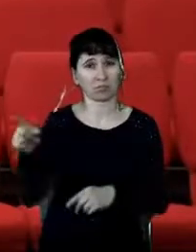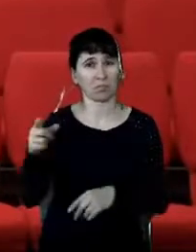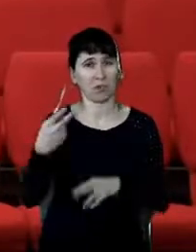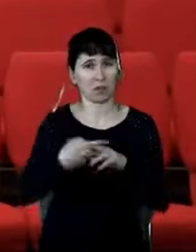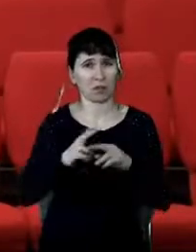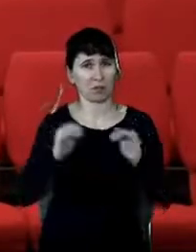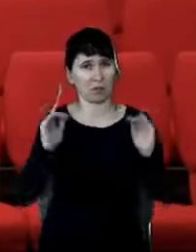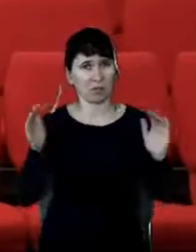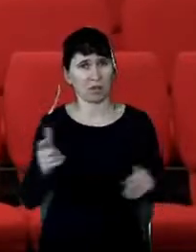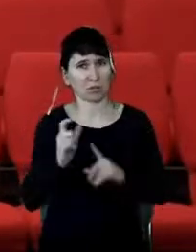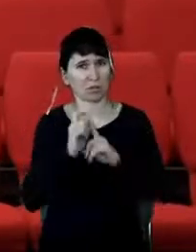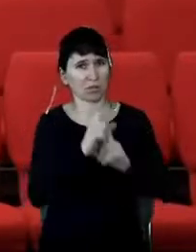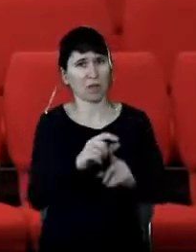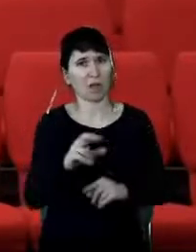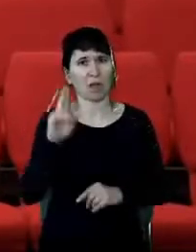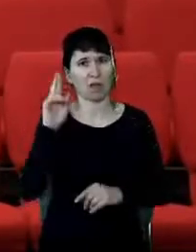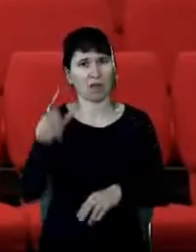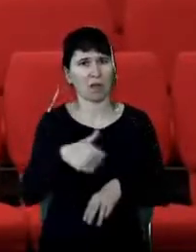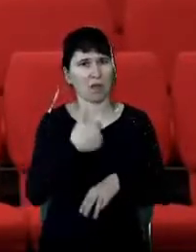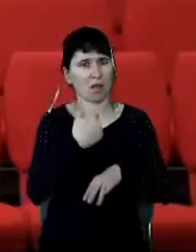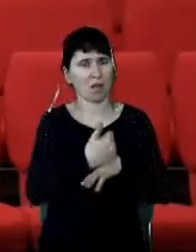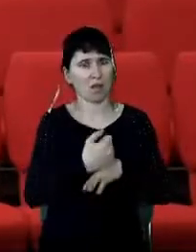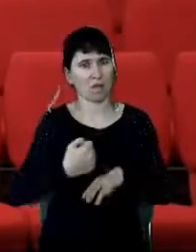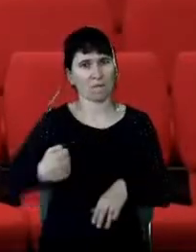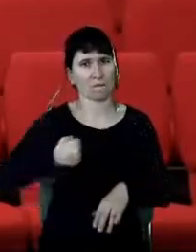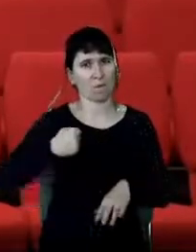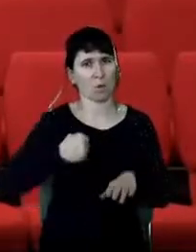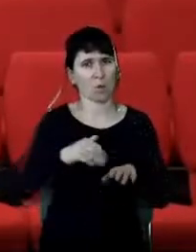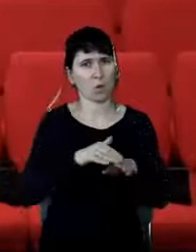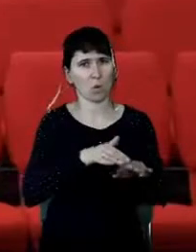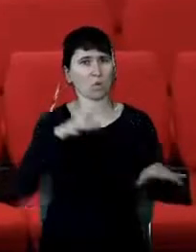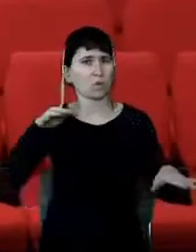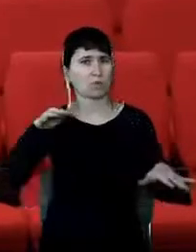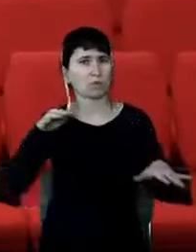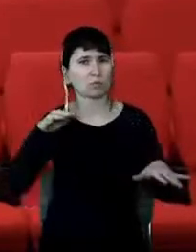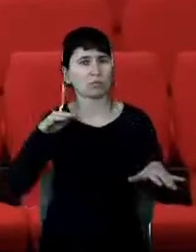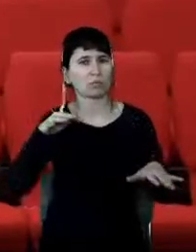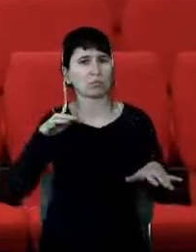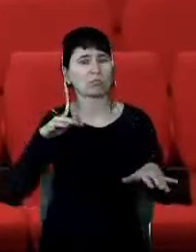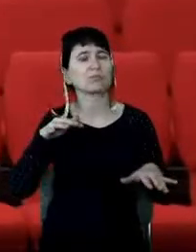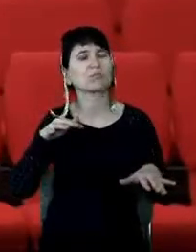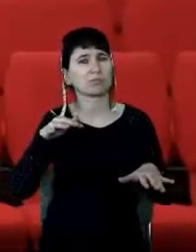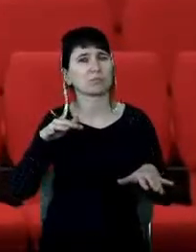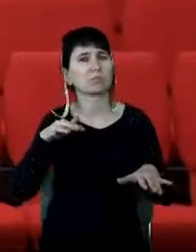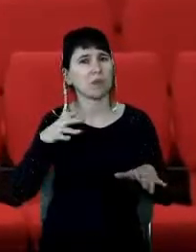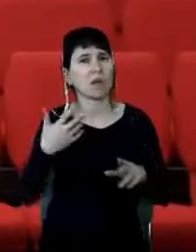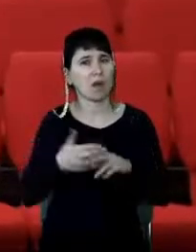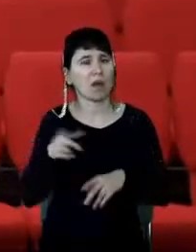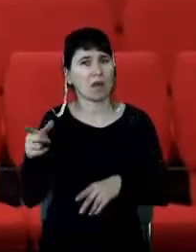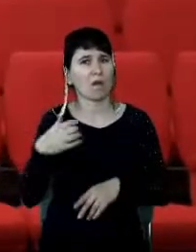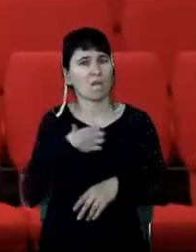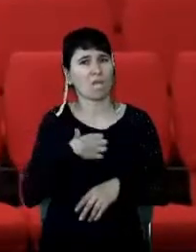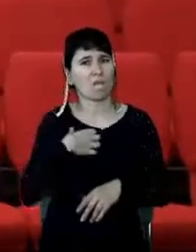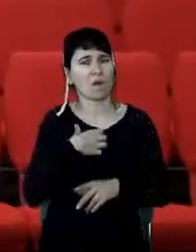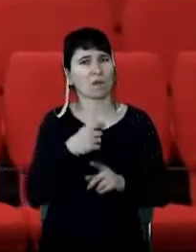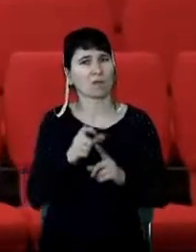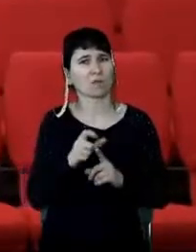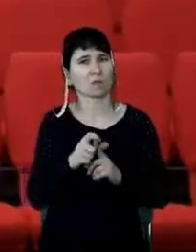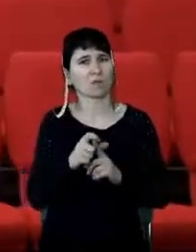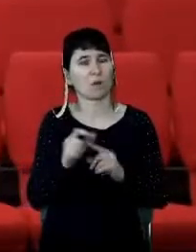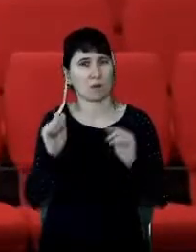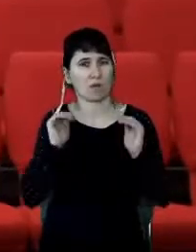головний полководець Господнього війська. Я головний полководець. Ось важливі слова, з якими прийшов до